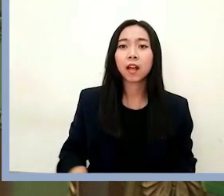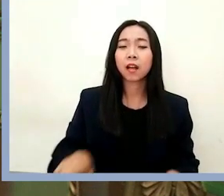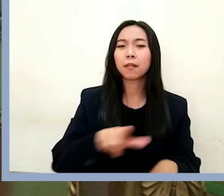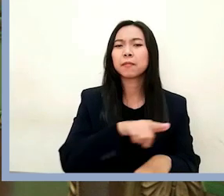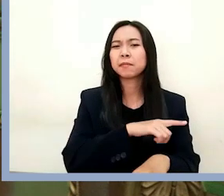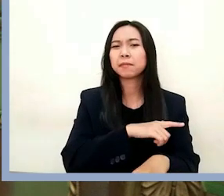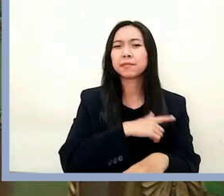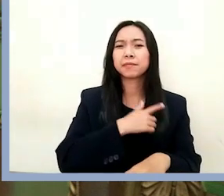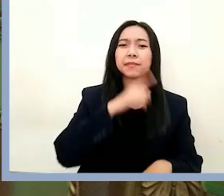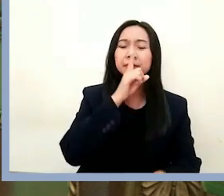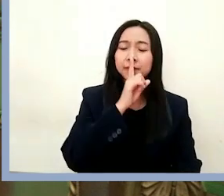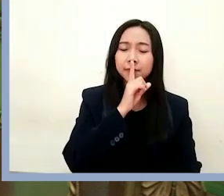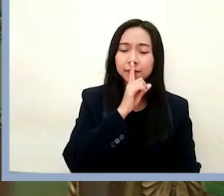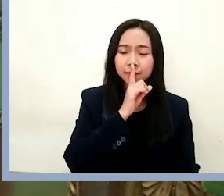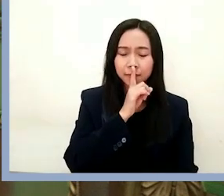selama